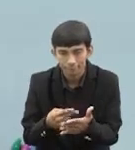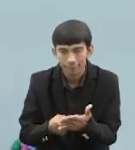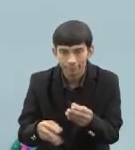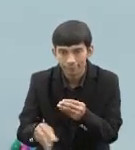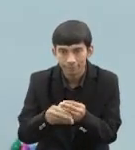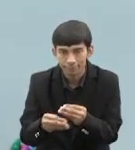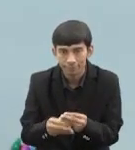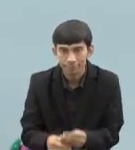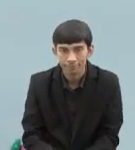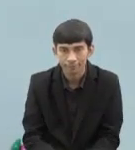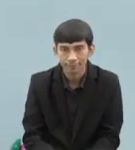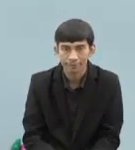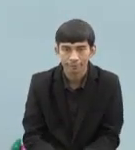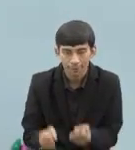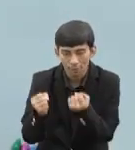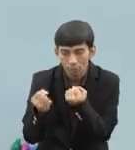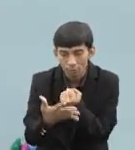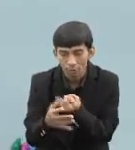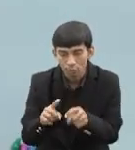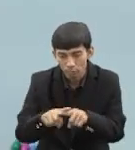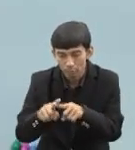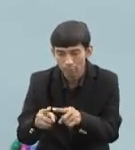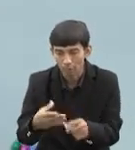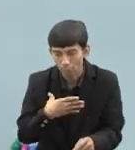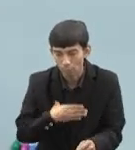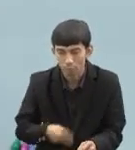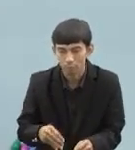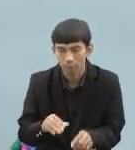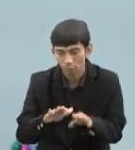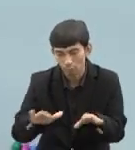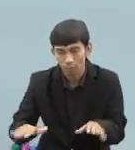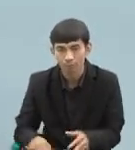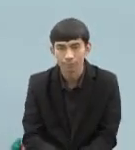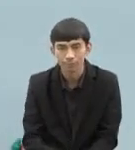chà là miền phai chưa xem xanh thiện để con cho chật